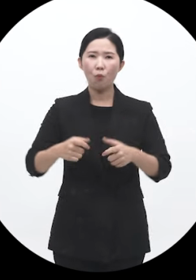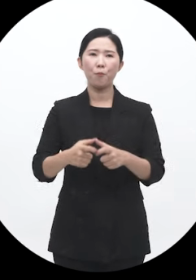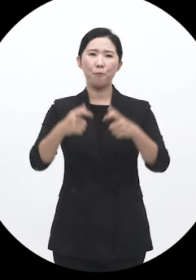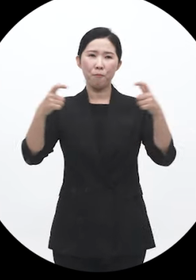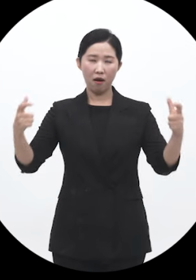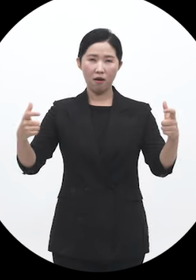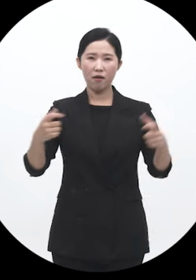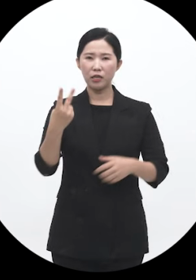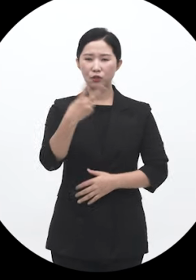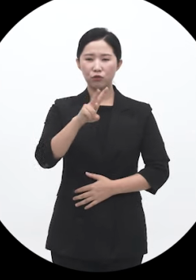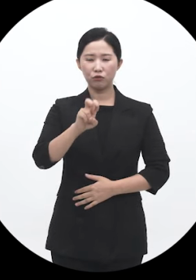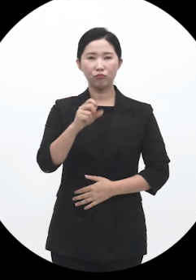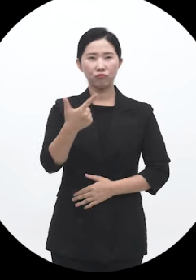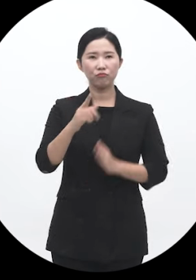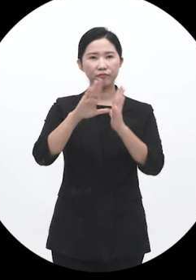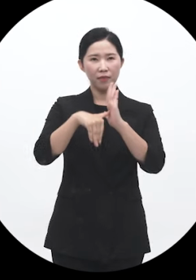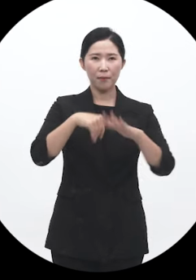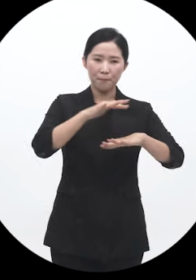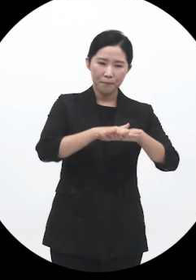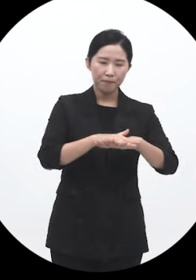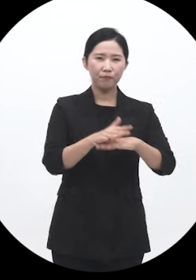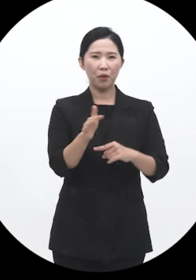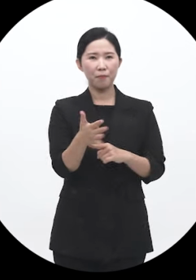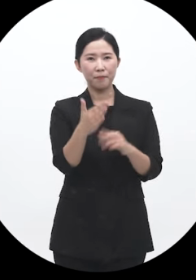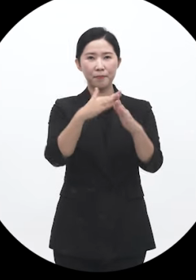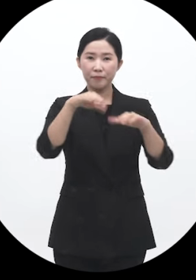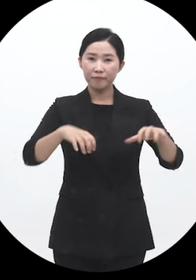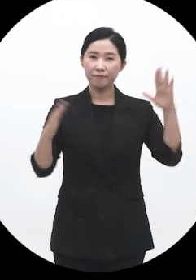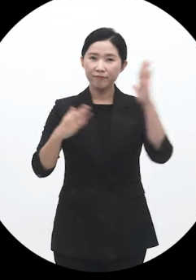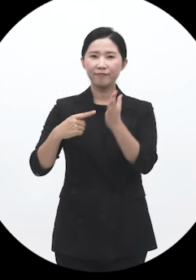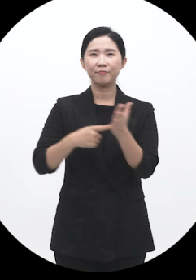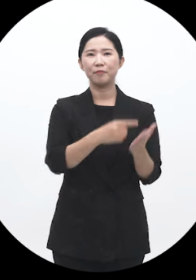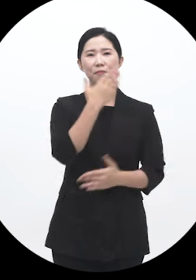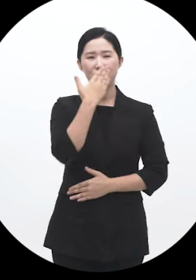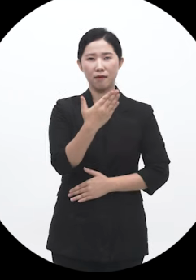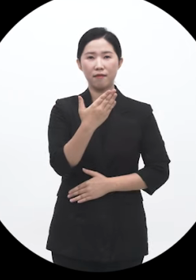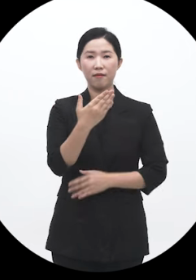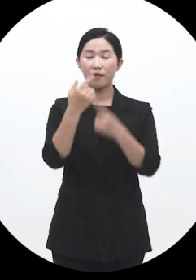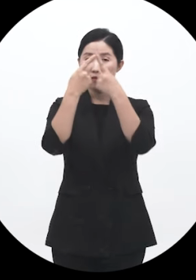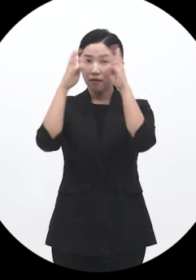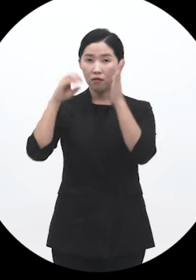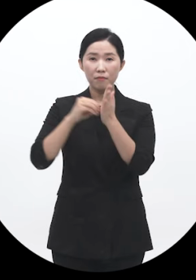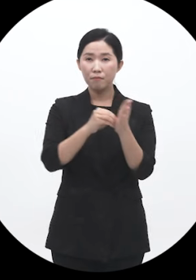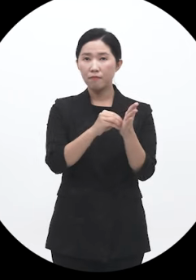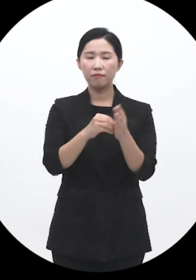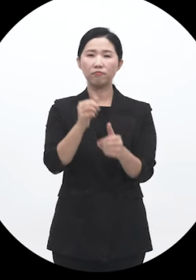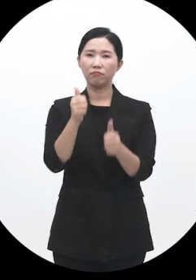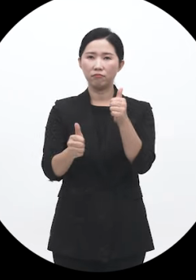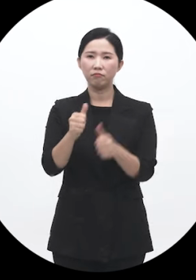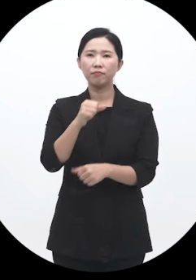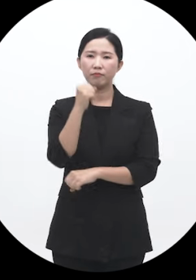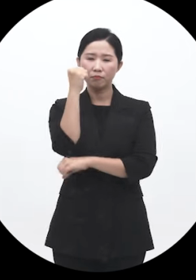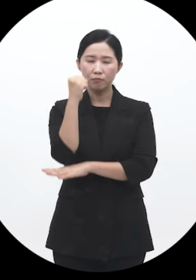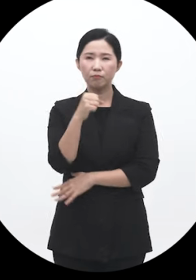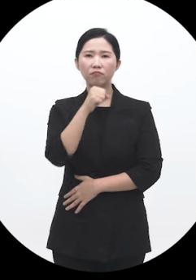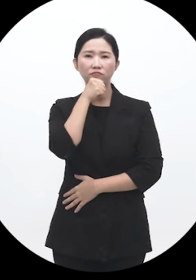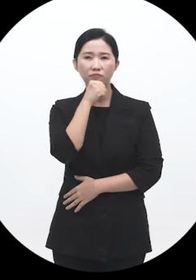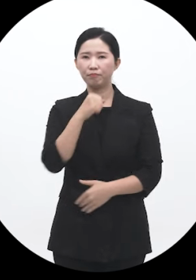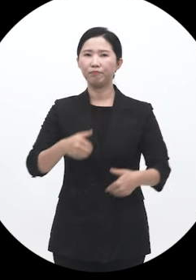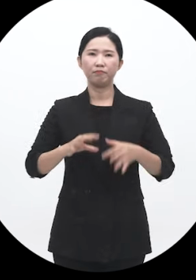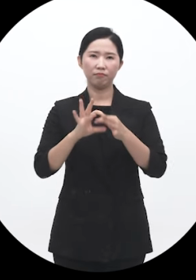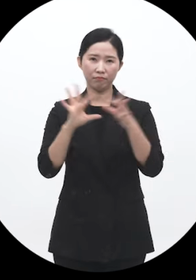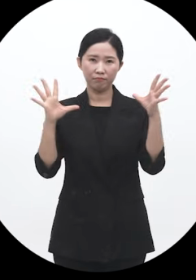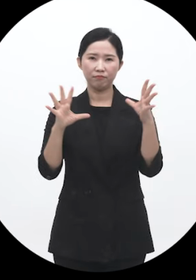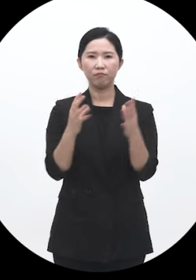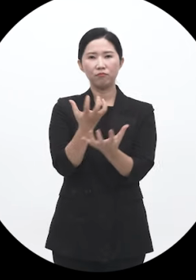학생도 지원이 가능합니다. 수능 최저학력 기준은 적용되지 않고 서류 100%로 선발합니다.